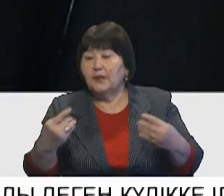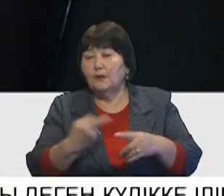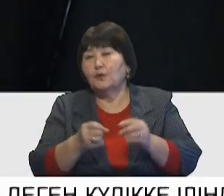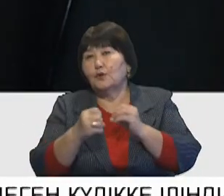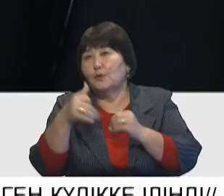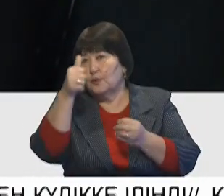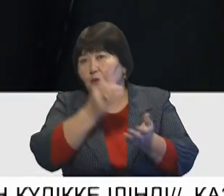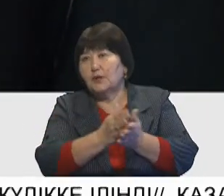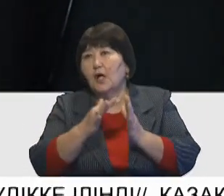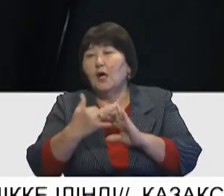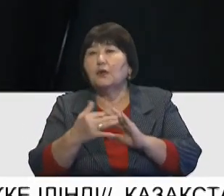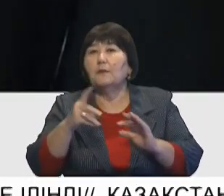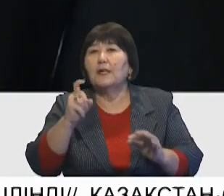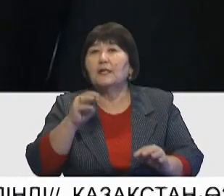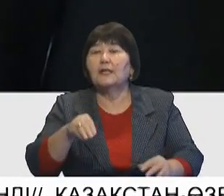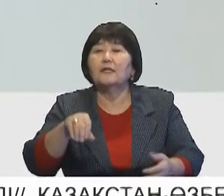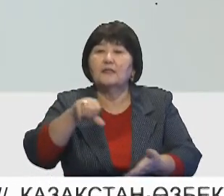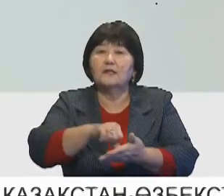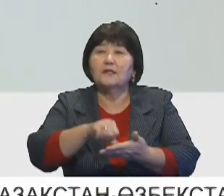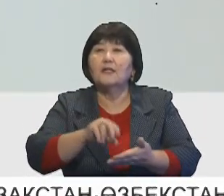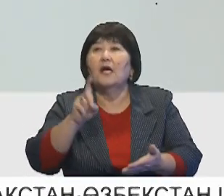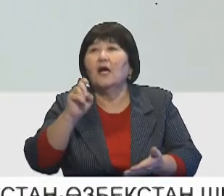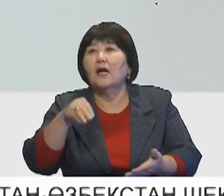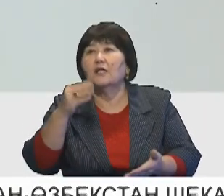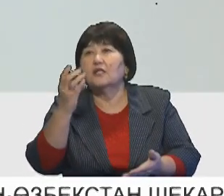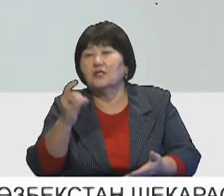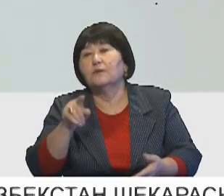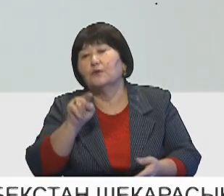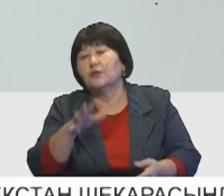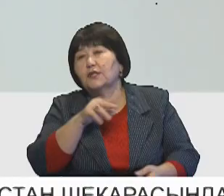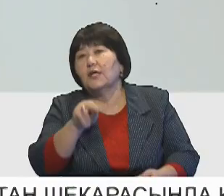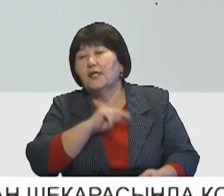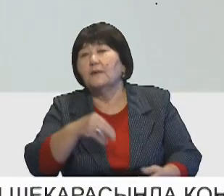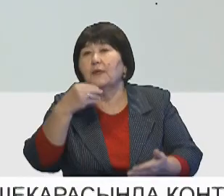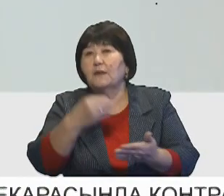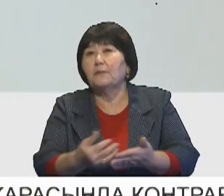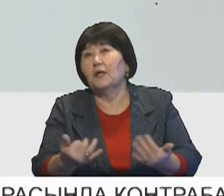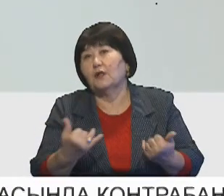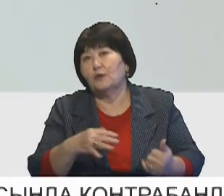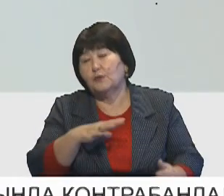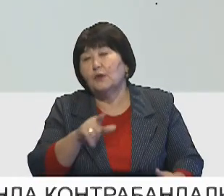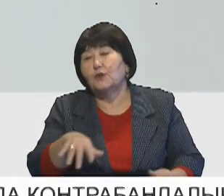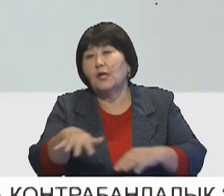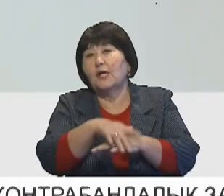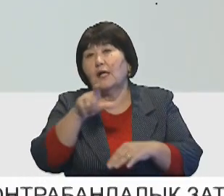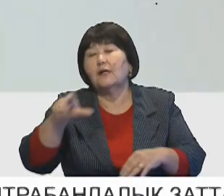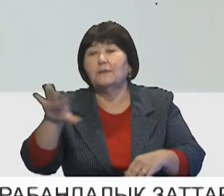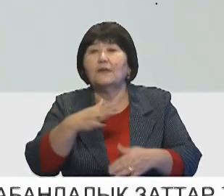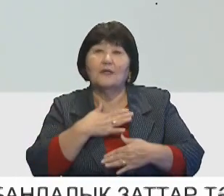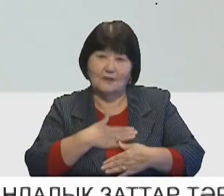жылдай аудандық мәслихаттың депутаты, аудандық мәслихаттың хатшысы болдым. Осы кезеңдердегі еңбегім бағалан болу керек. Сондықтан халқыма, еліме